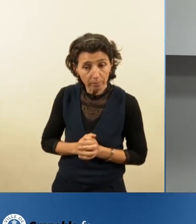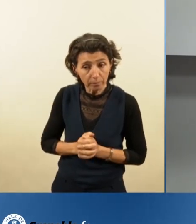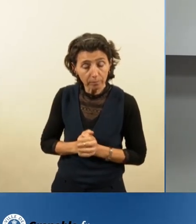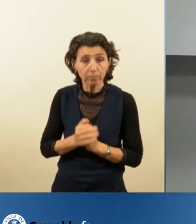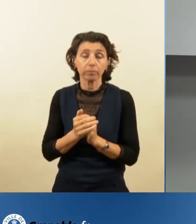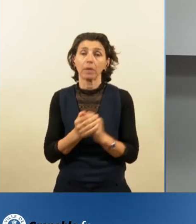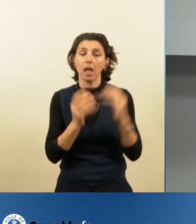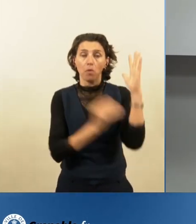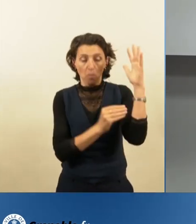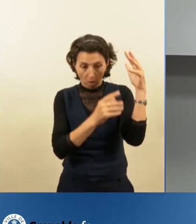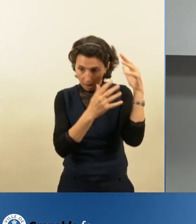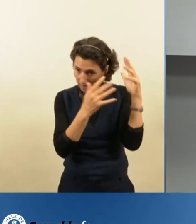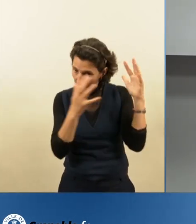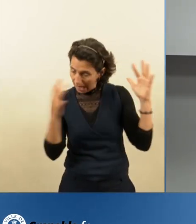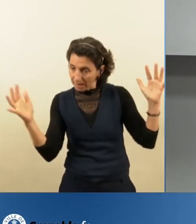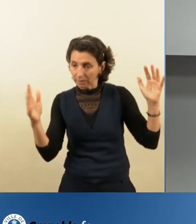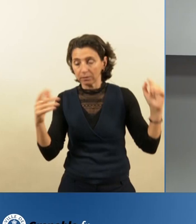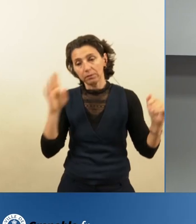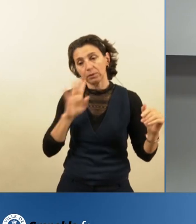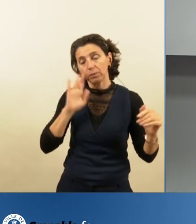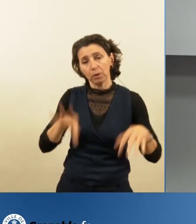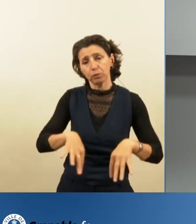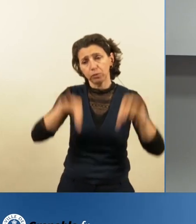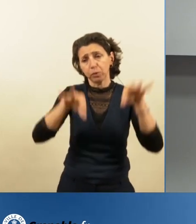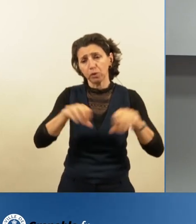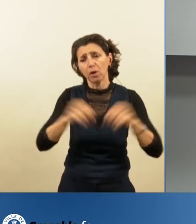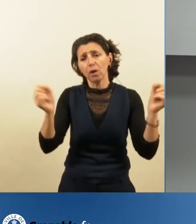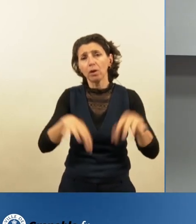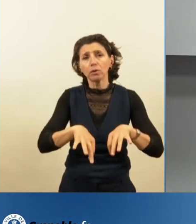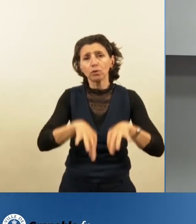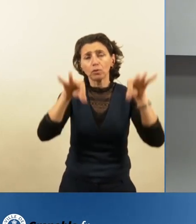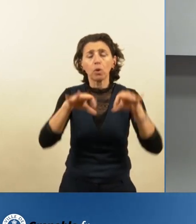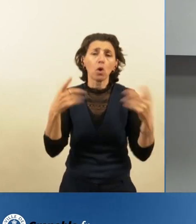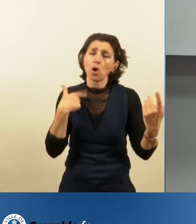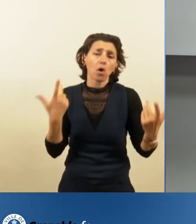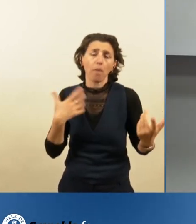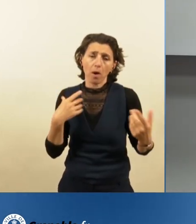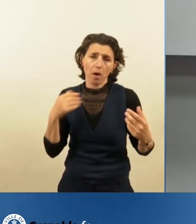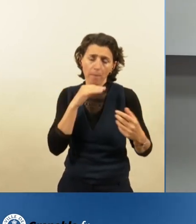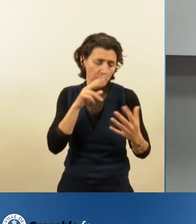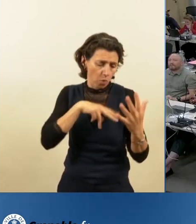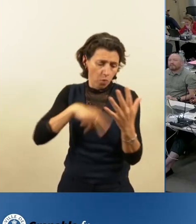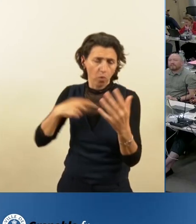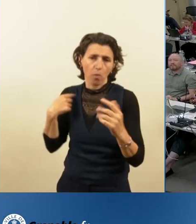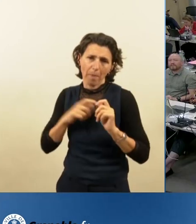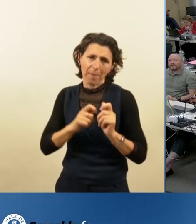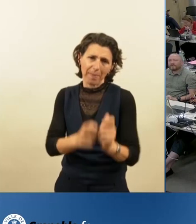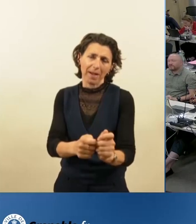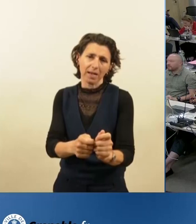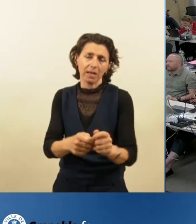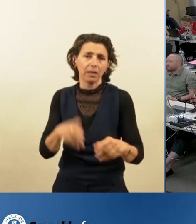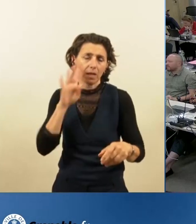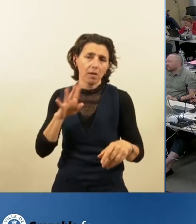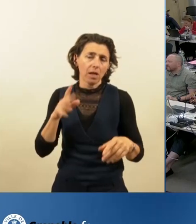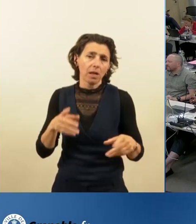y a pas mal d'amendements et est-ce que ce serait possible de vous demander une suspension de sang juste pour qu'on puisse les regarder rapidement et les numéros T pour orienter